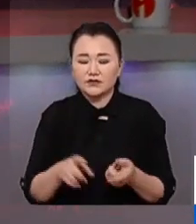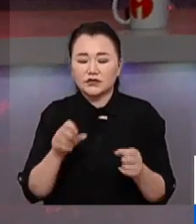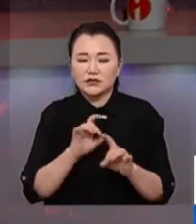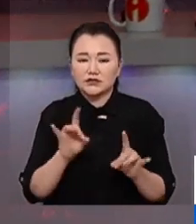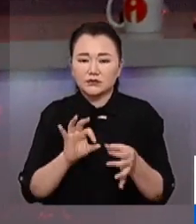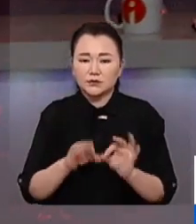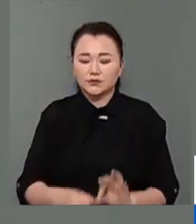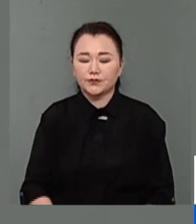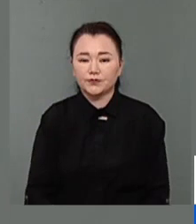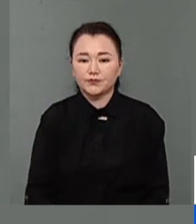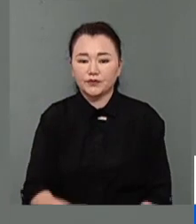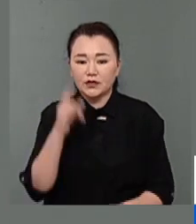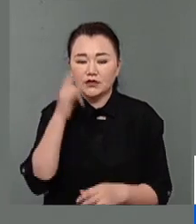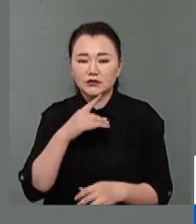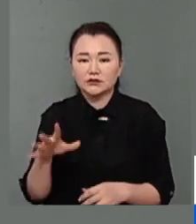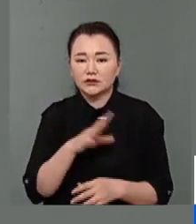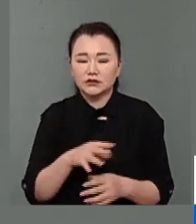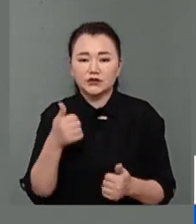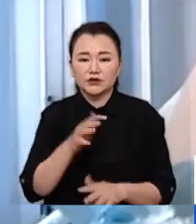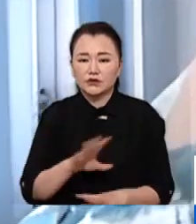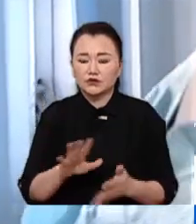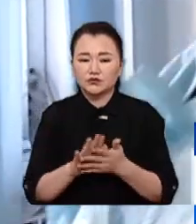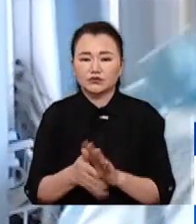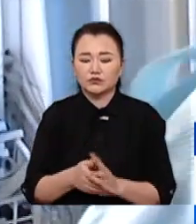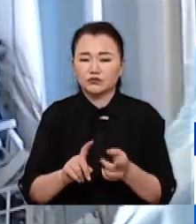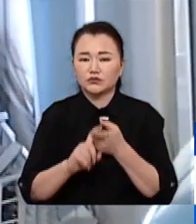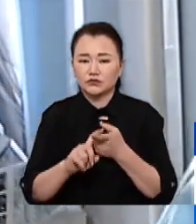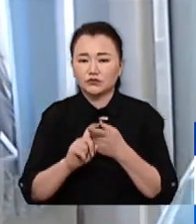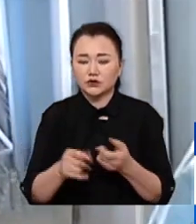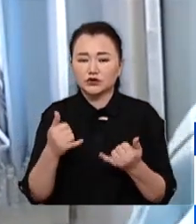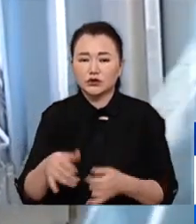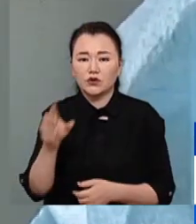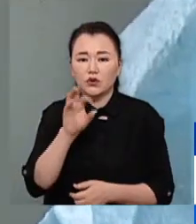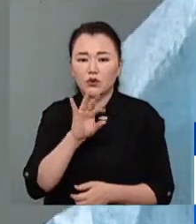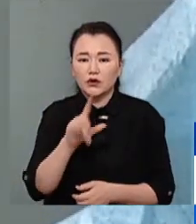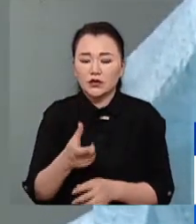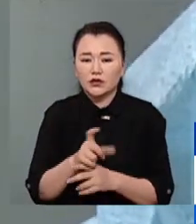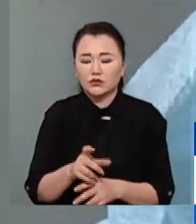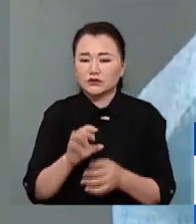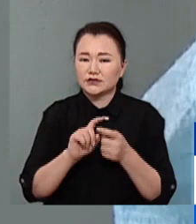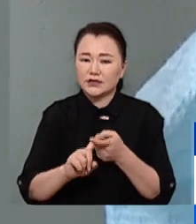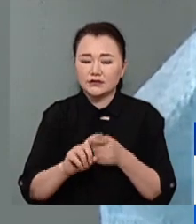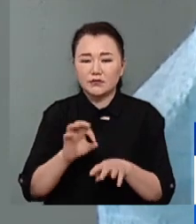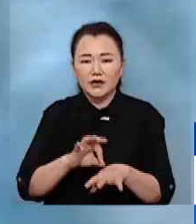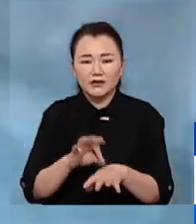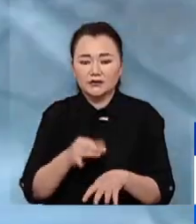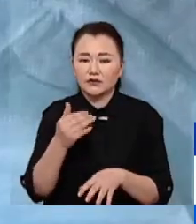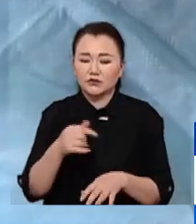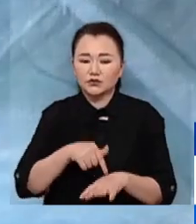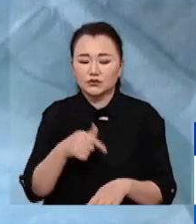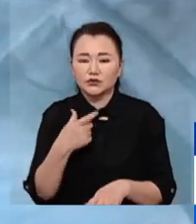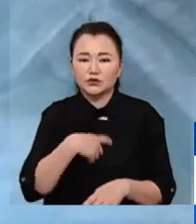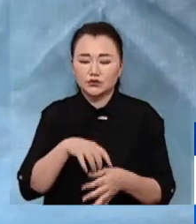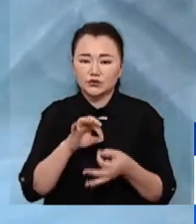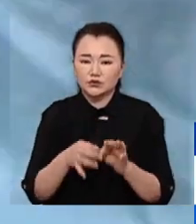Габдуллина. В Казахстане неблагополучная эпидемиологическая ситуация по кори. Это очень заразная болезнь, при этом ее симптомы